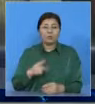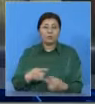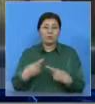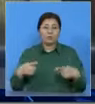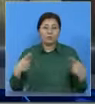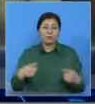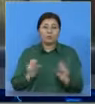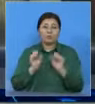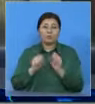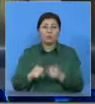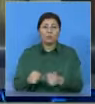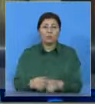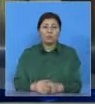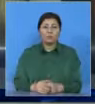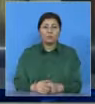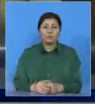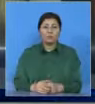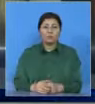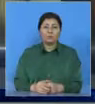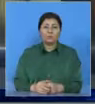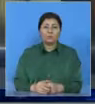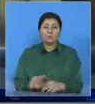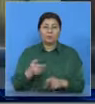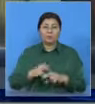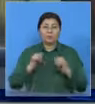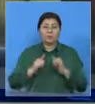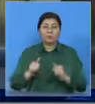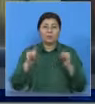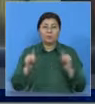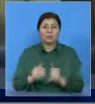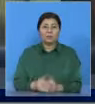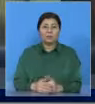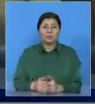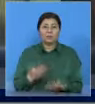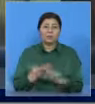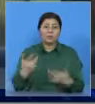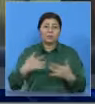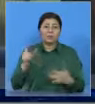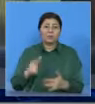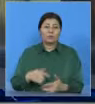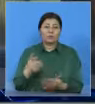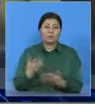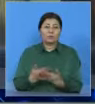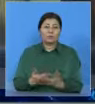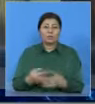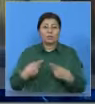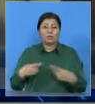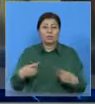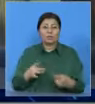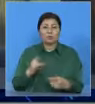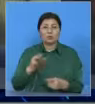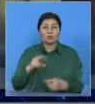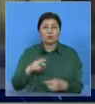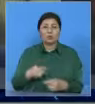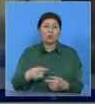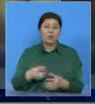ол ұқсамауы мүмкін. Ол дамып отырады. Ол мысалға актер ойлайды, ана жол мен мынаны істемедім ғой деп, өзі іштей осы